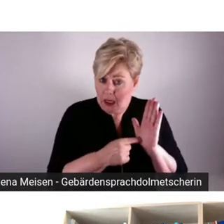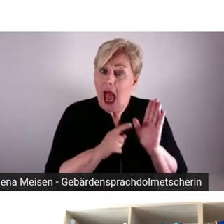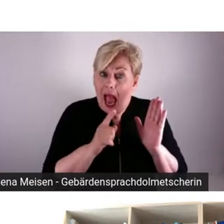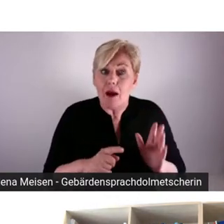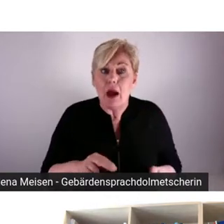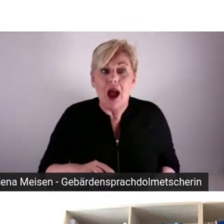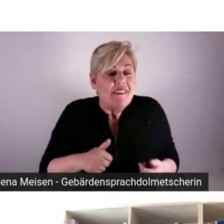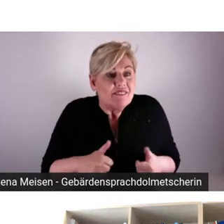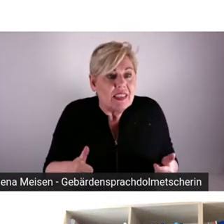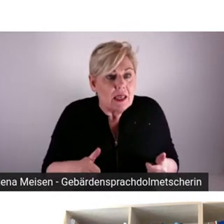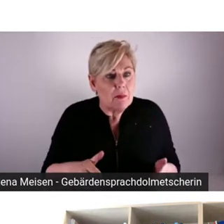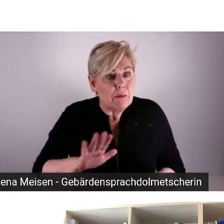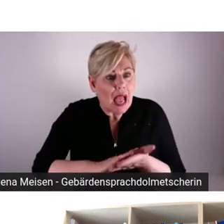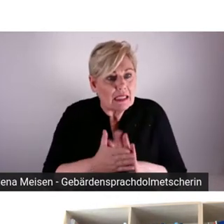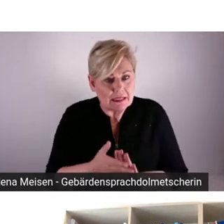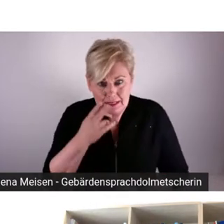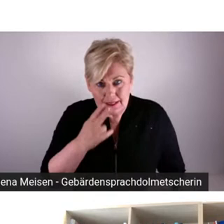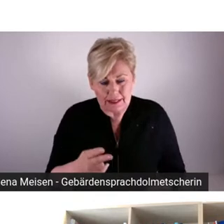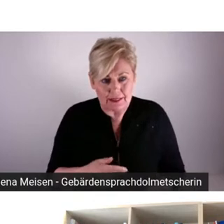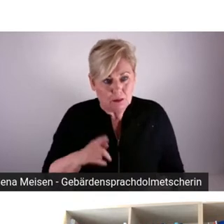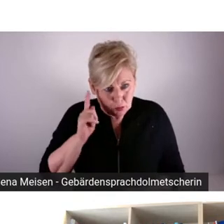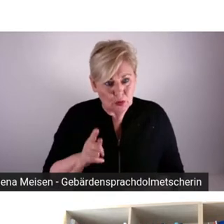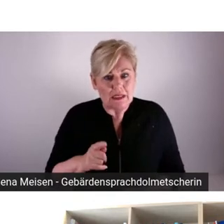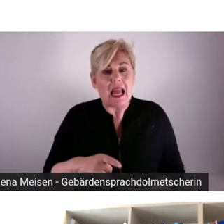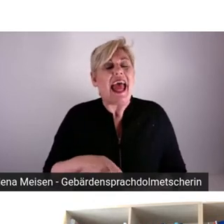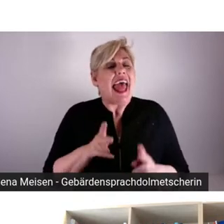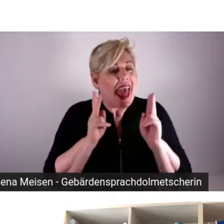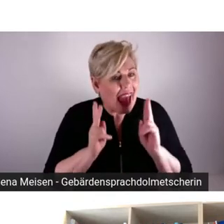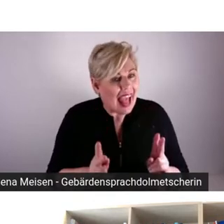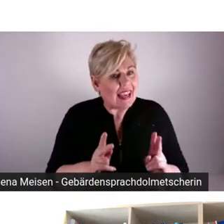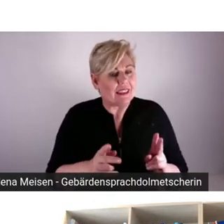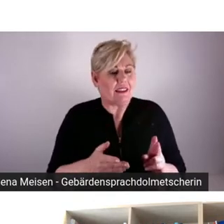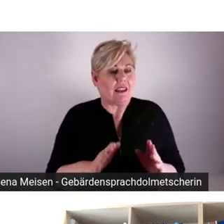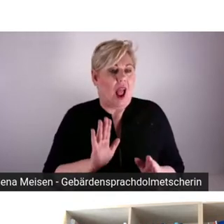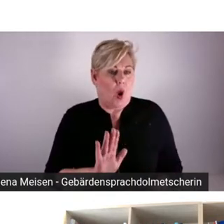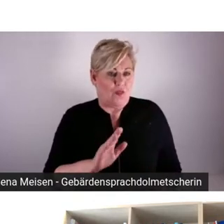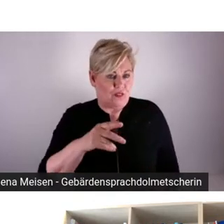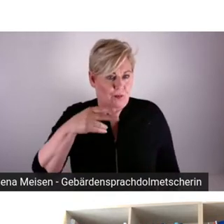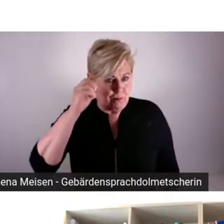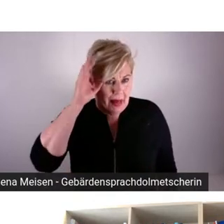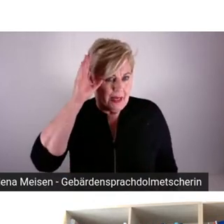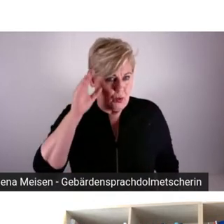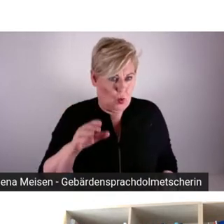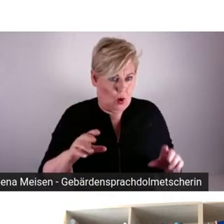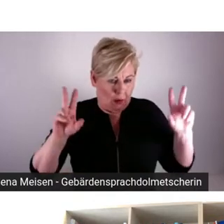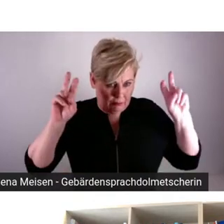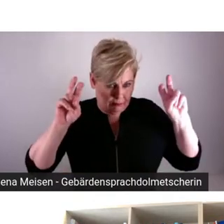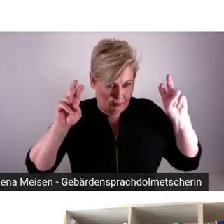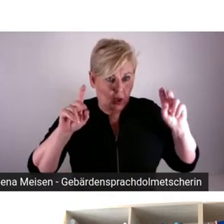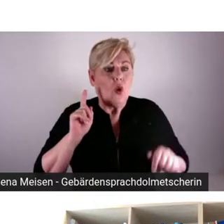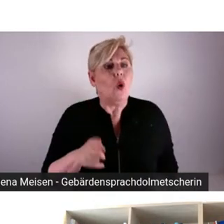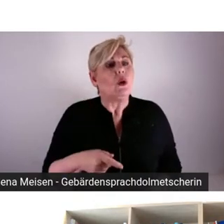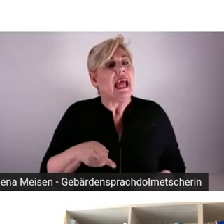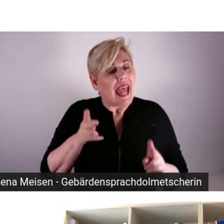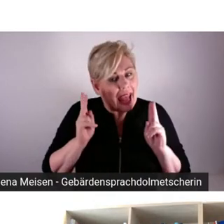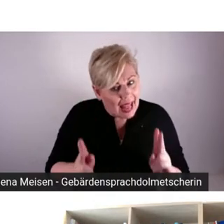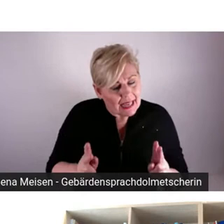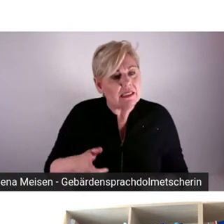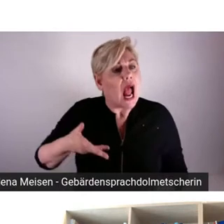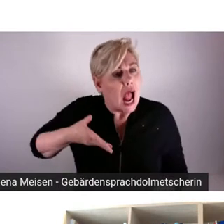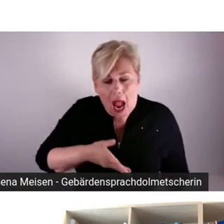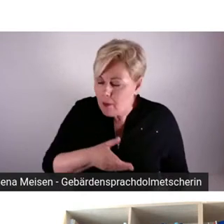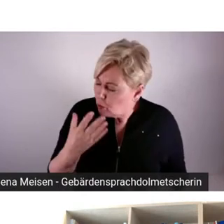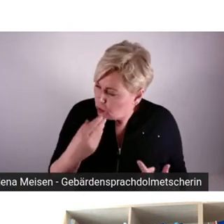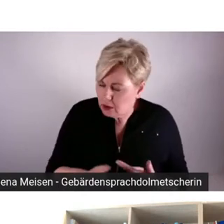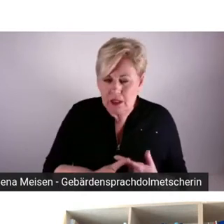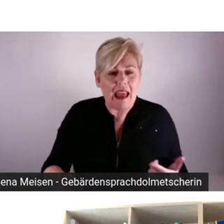füllen. Und deswegen sagen wir, es muss sein Recht auf Bildung, dass das Recht vor Armut geschützt zu werden, vor Gewalt